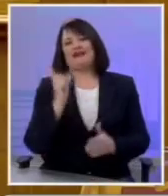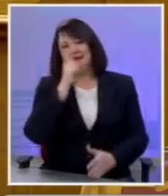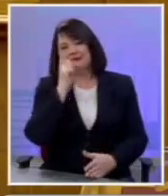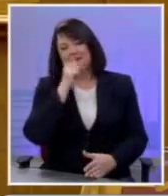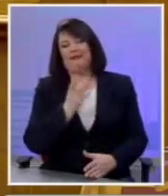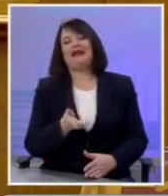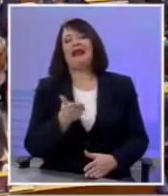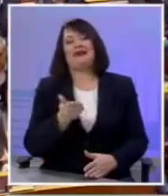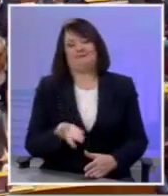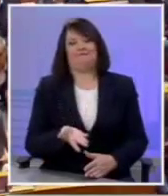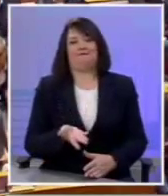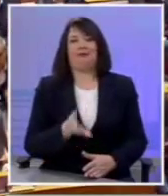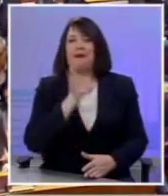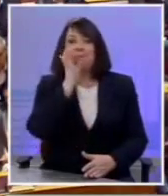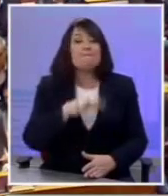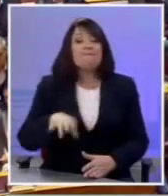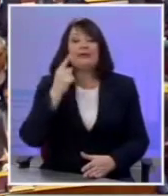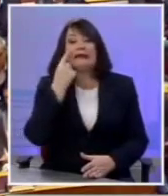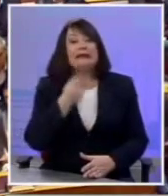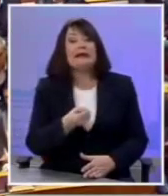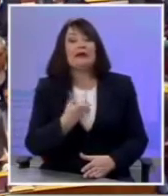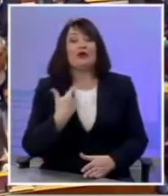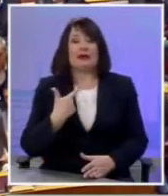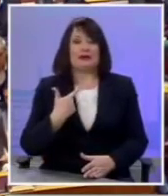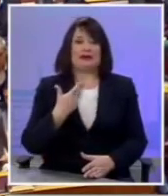λέει ότι όταν εμείς